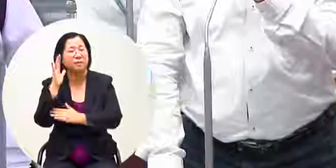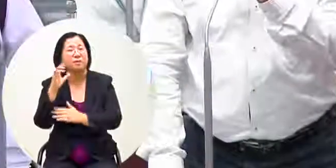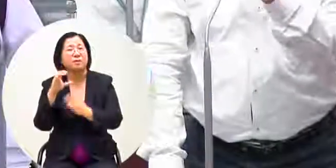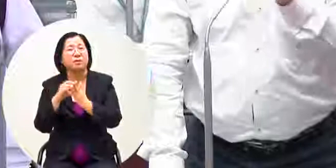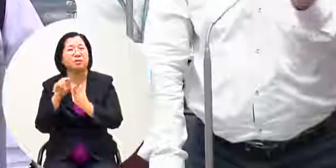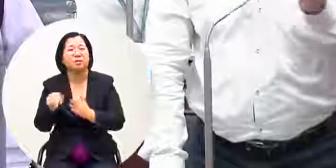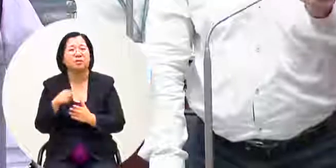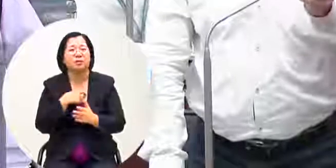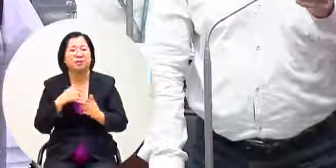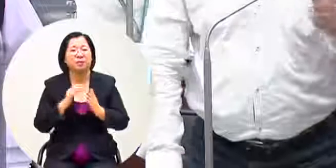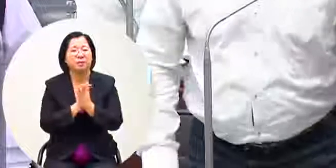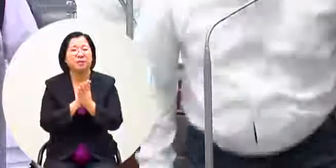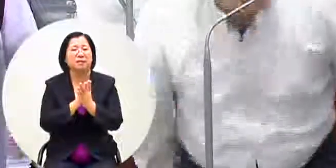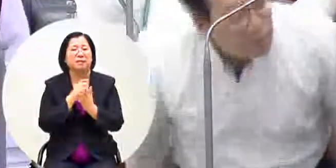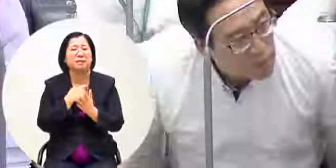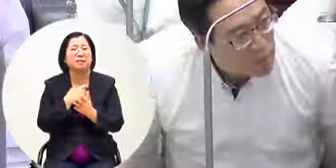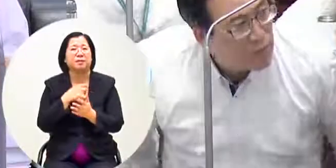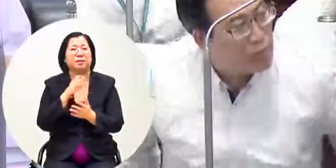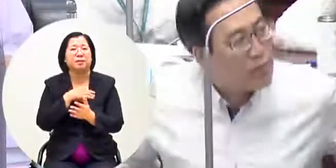志，上。